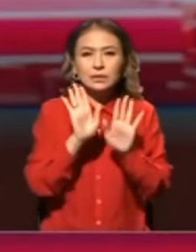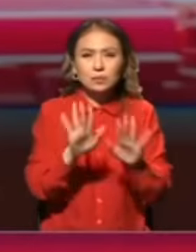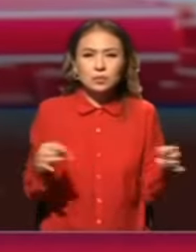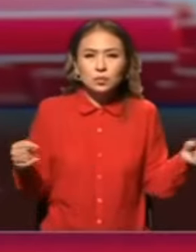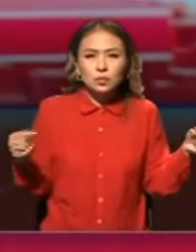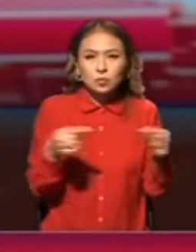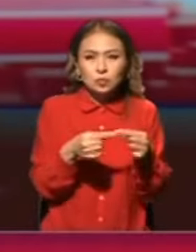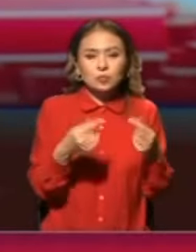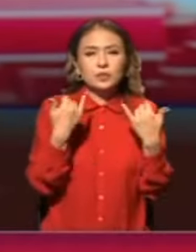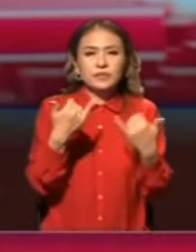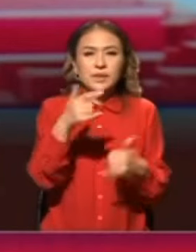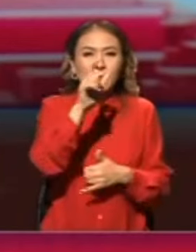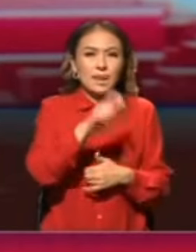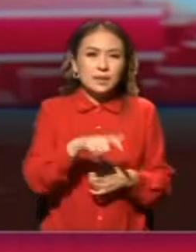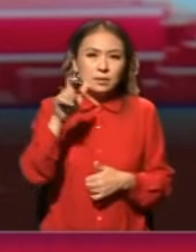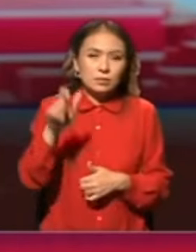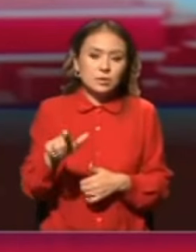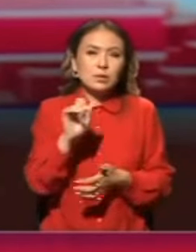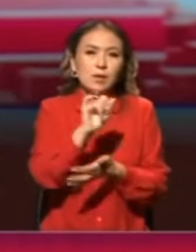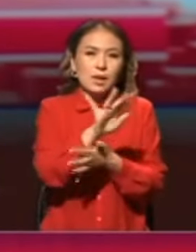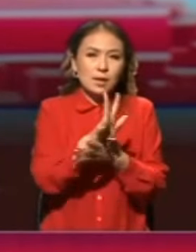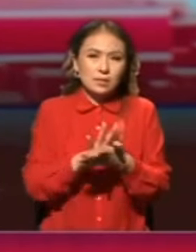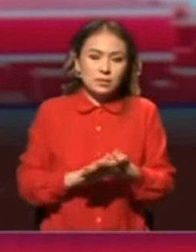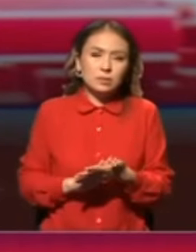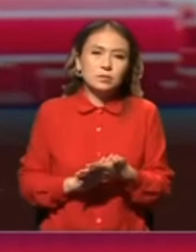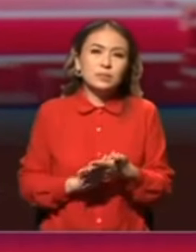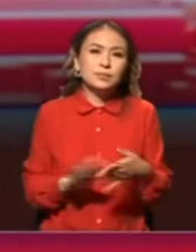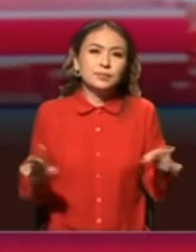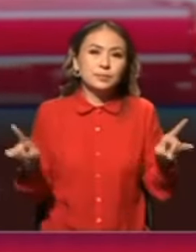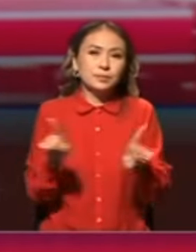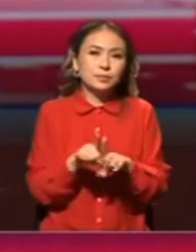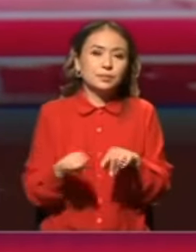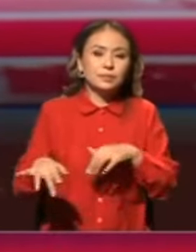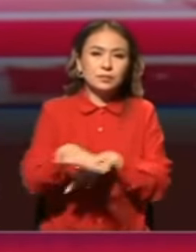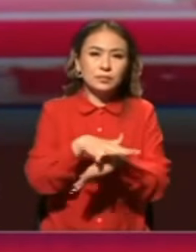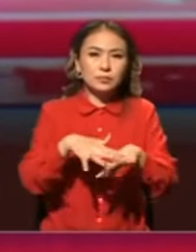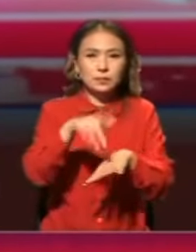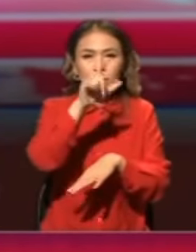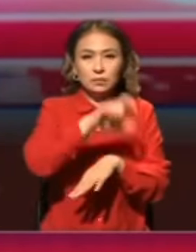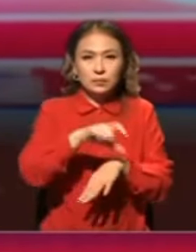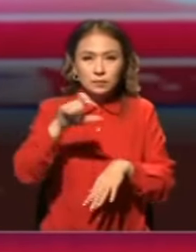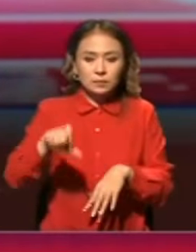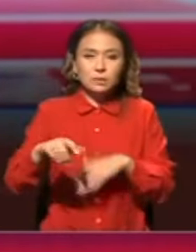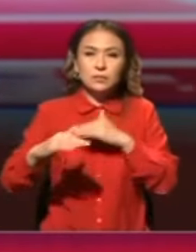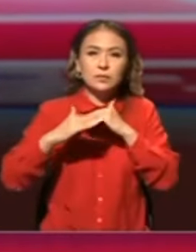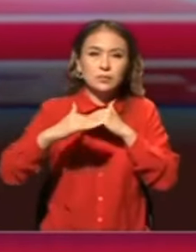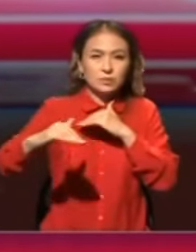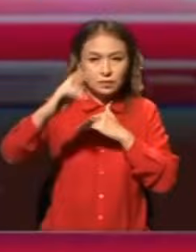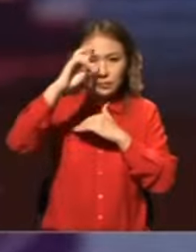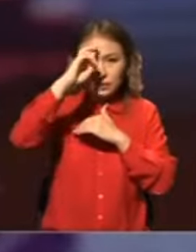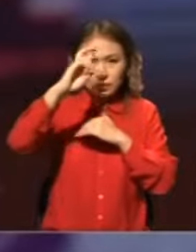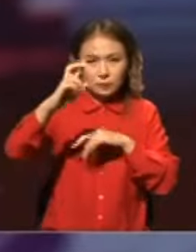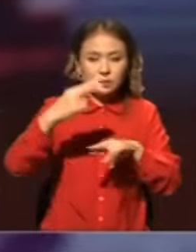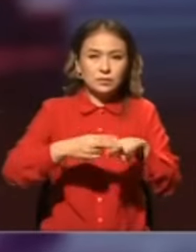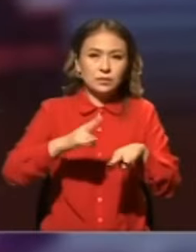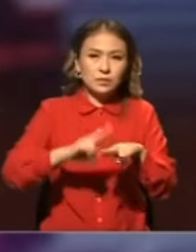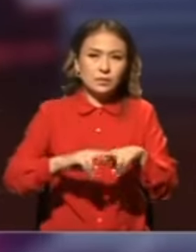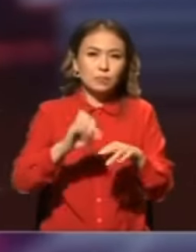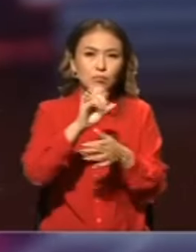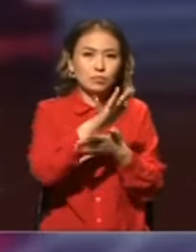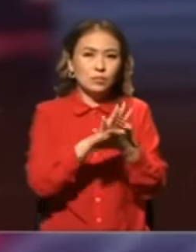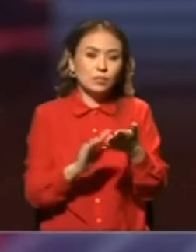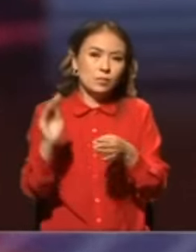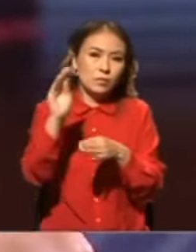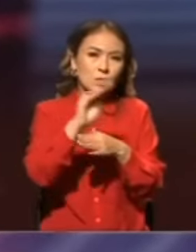нақты сондай азаматтарға, әрі қарай енді ол да бұл халықтың, қазақтың азаматы ғой, еліміздің мемлекеттің азаматы ғой. Соған әрі қарай аяққа